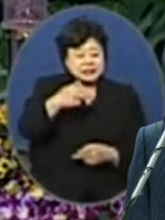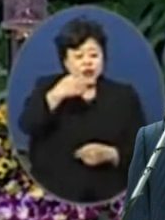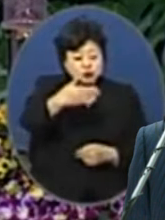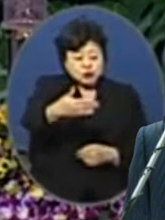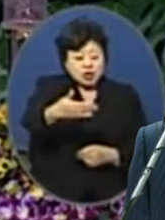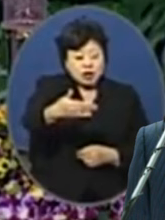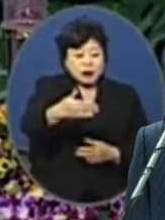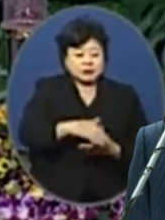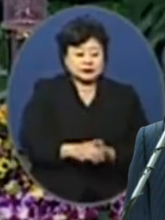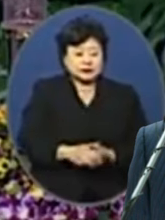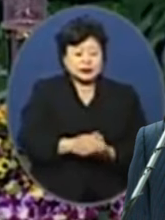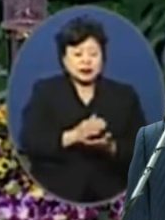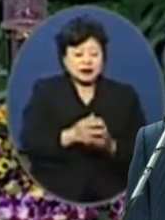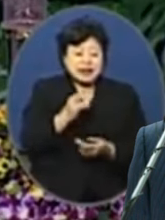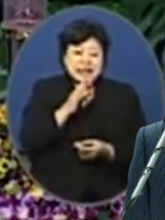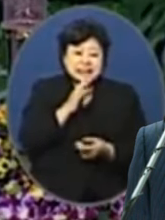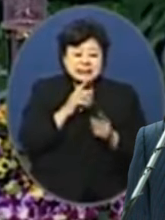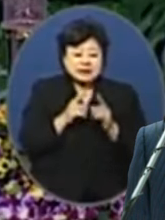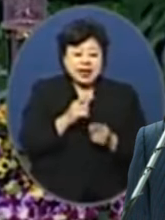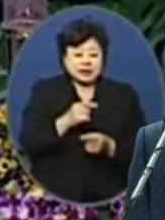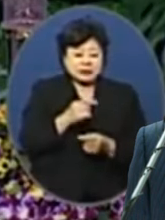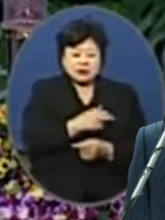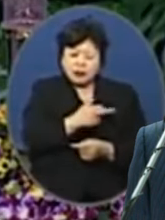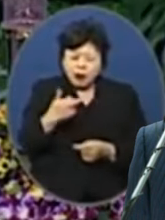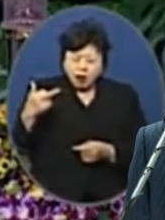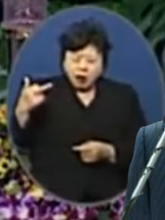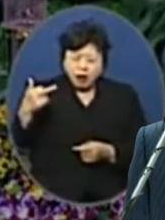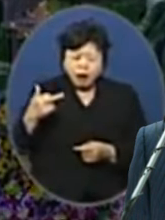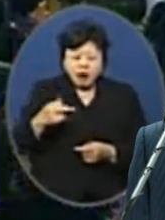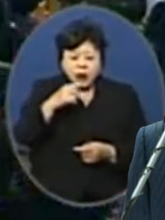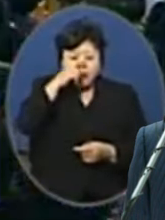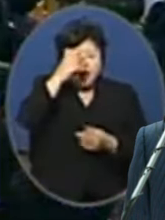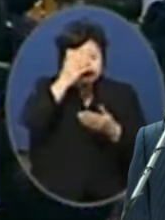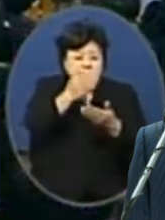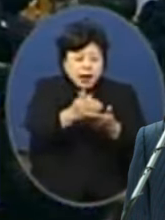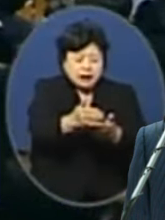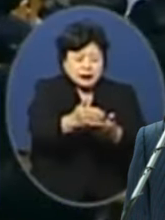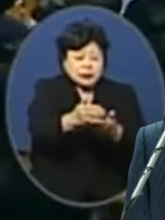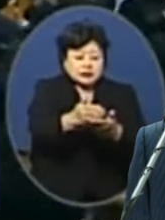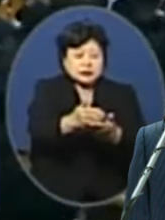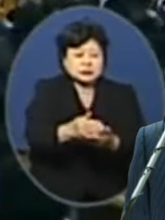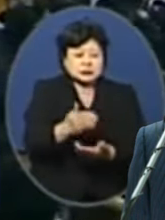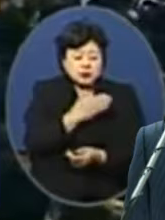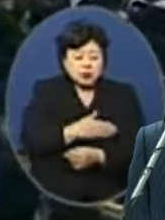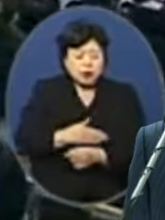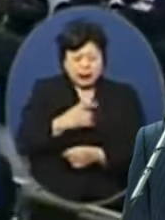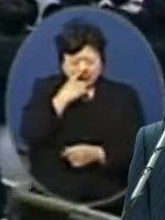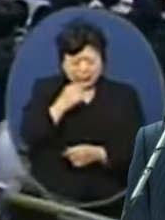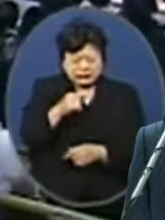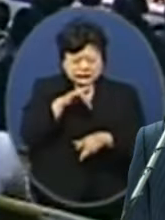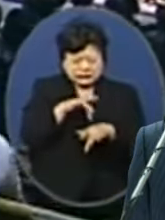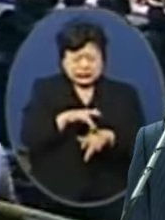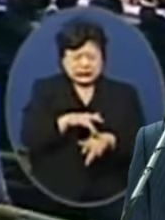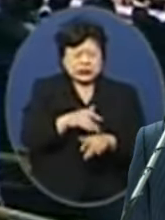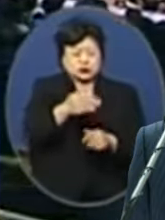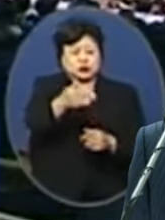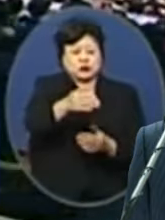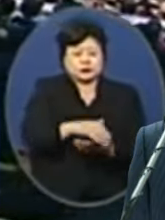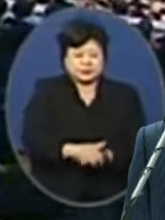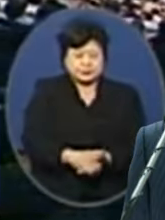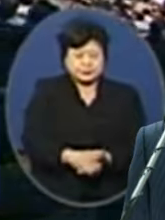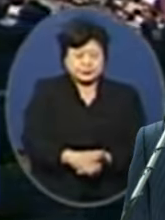9절에 여러 계시를 받은 것이 지극이 크로 너무 자만하지 않게 하시려고 내 육체에 가시고 사탄의 사자를